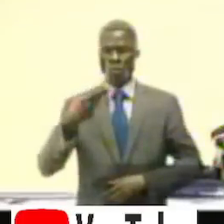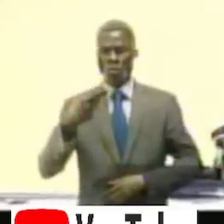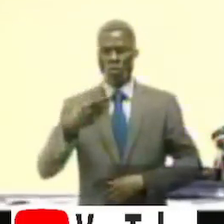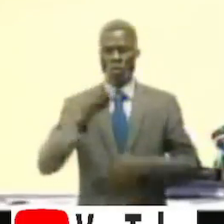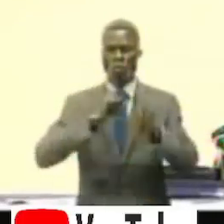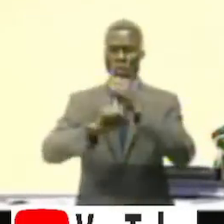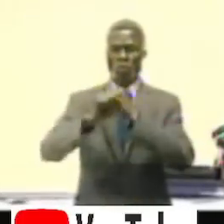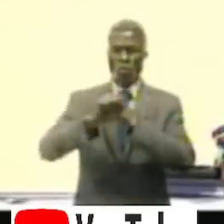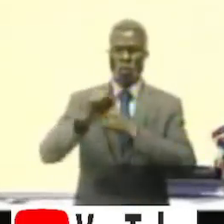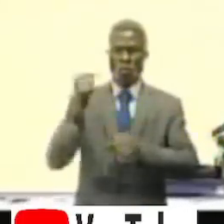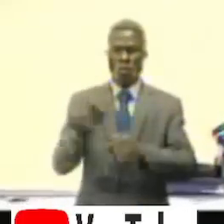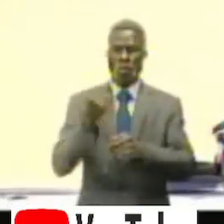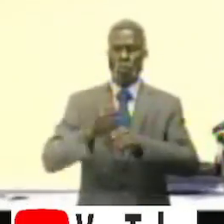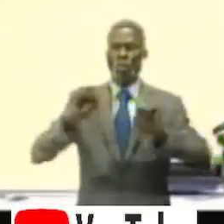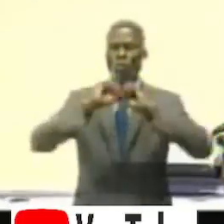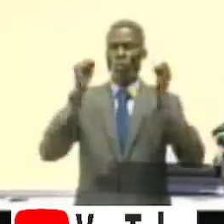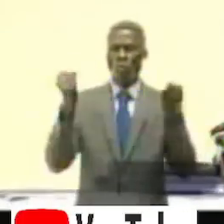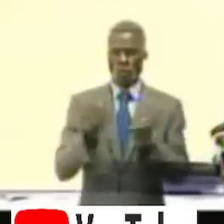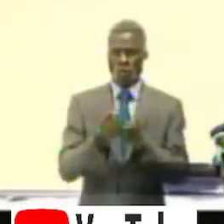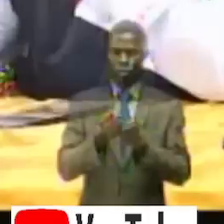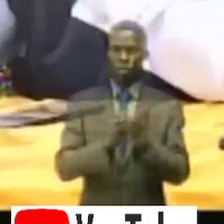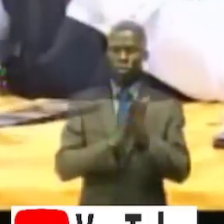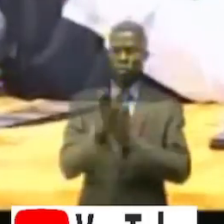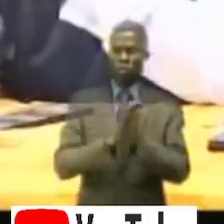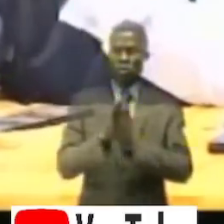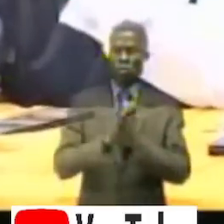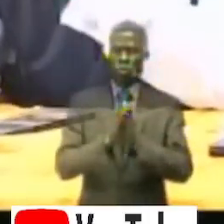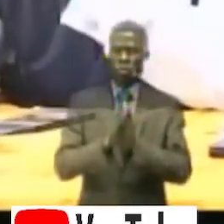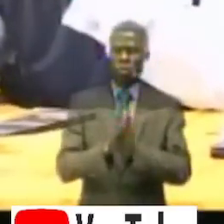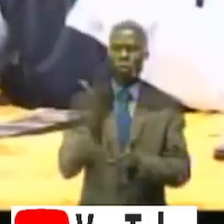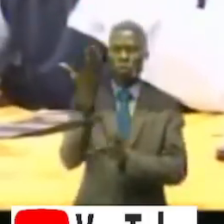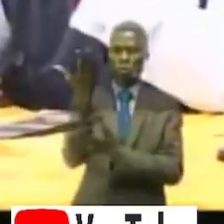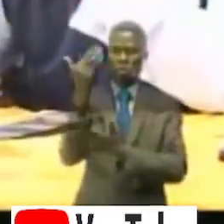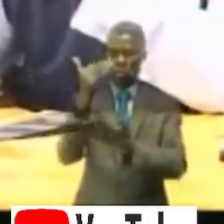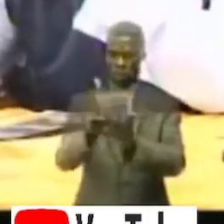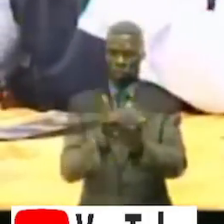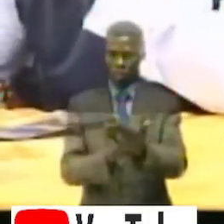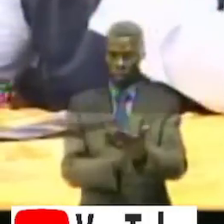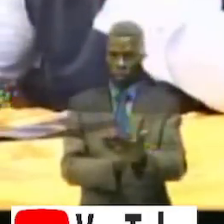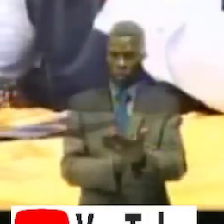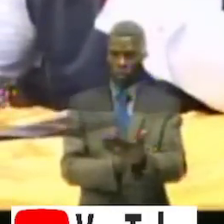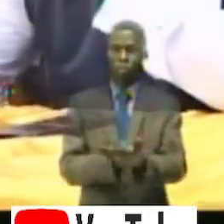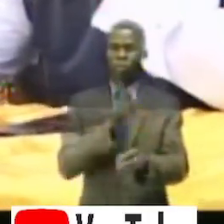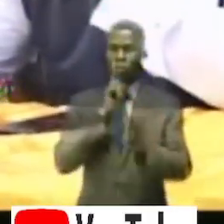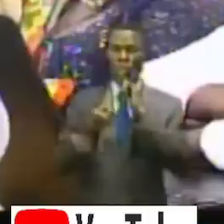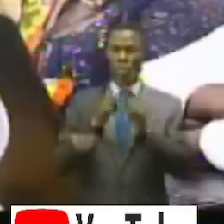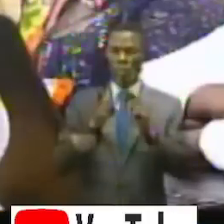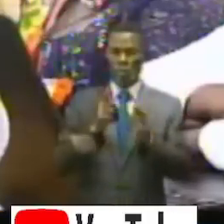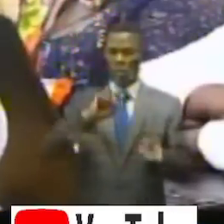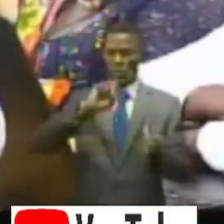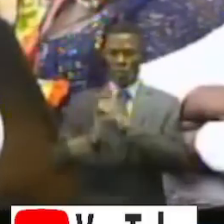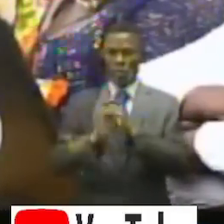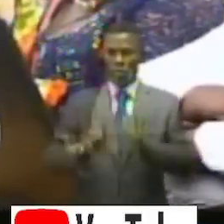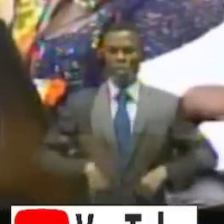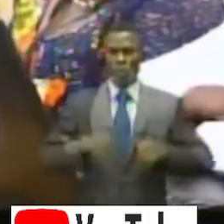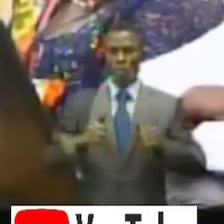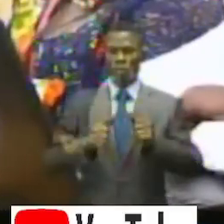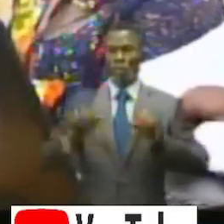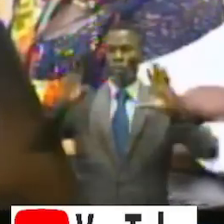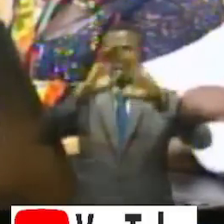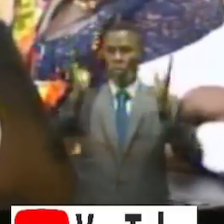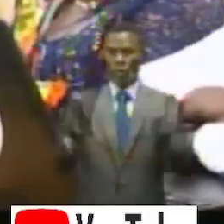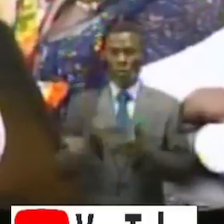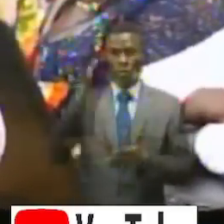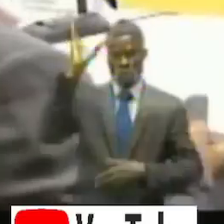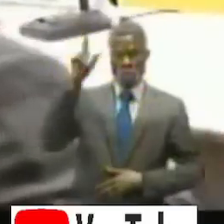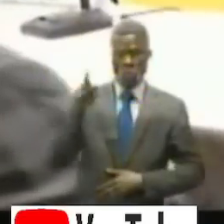promotion des services sociaux, a souhaité que les recommandations issues des échanges améliorent la vie des communautés